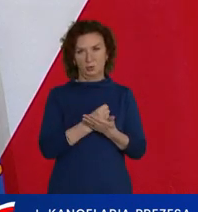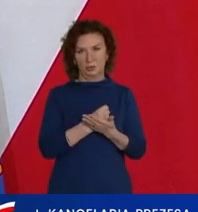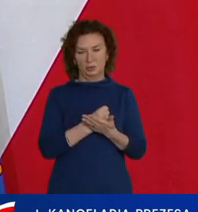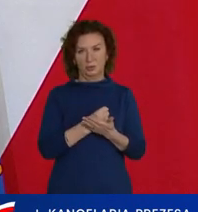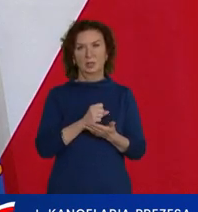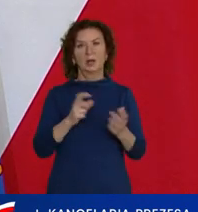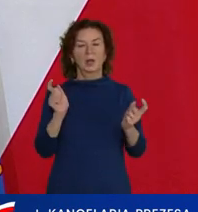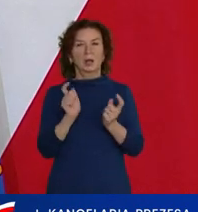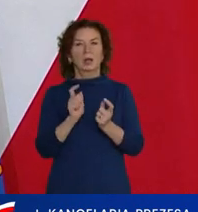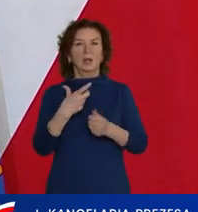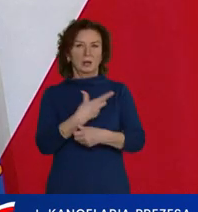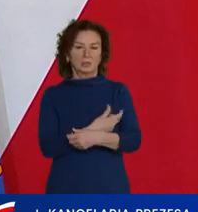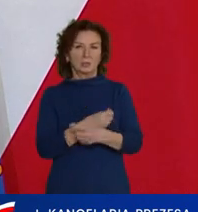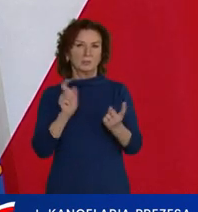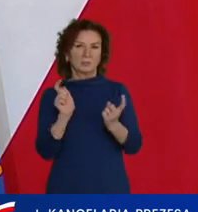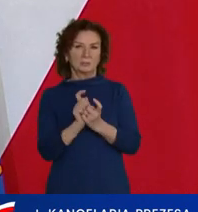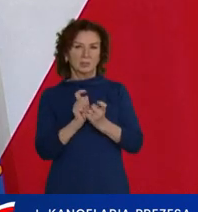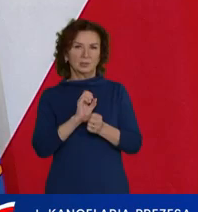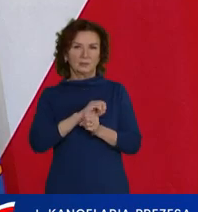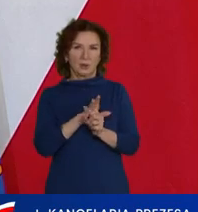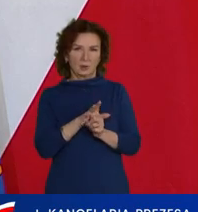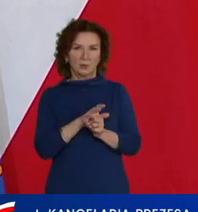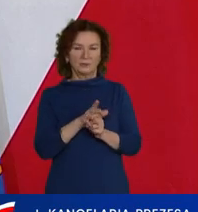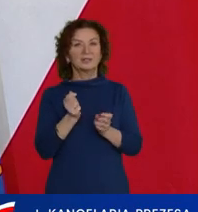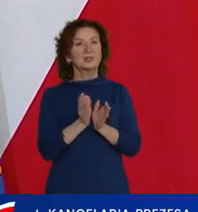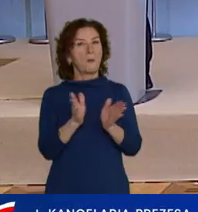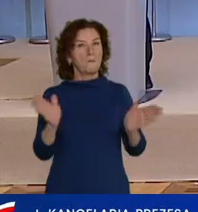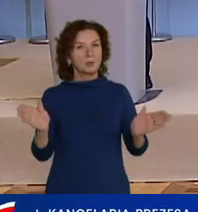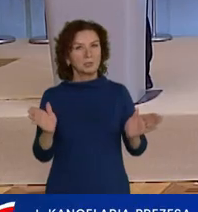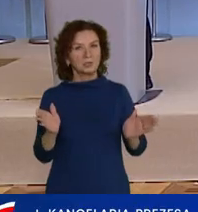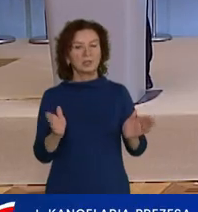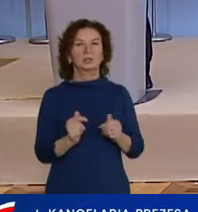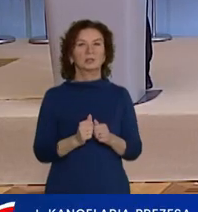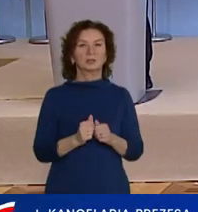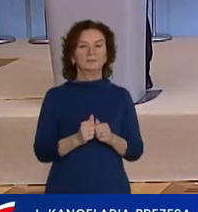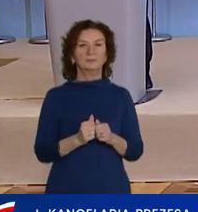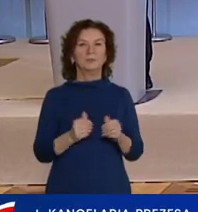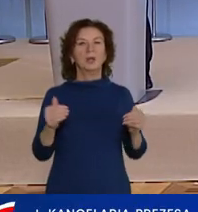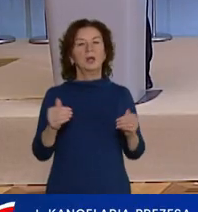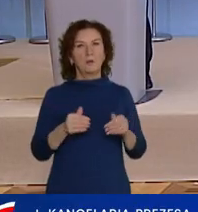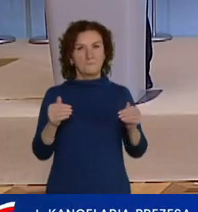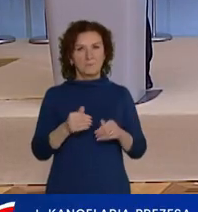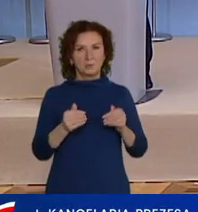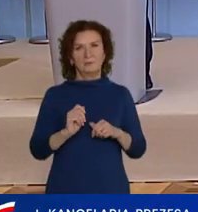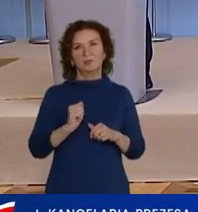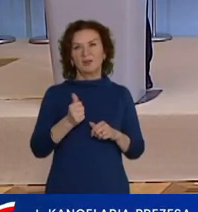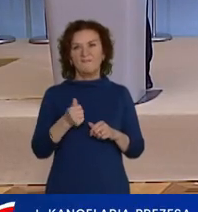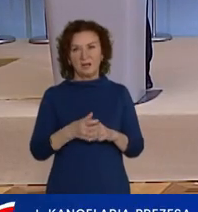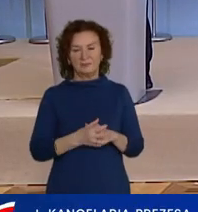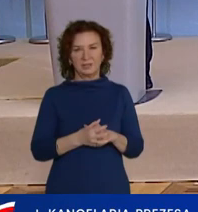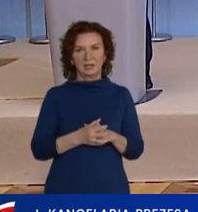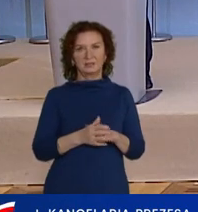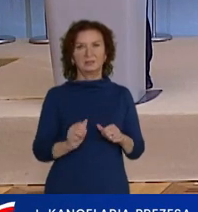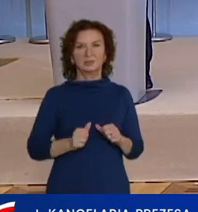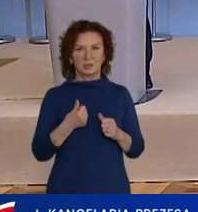szczepienia przeciwko COVID, jest właśnie poszerzenie zakresu uprawnień przy kwalifikacji do